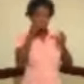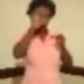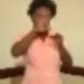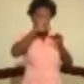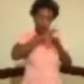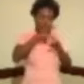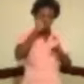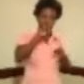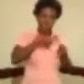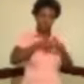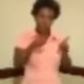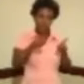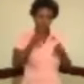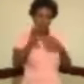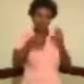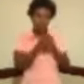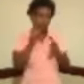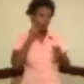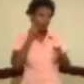Vémas. Bien.